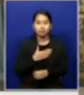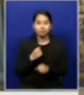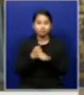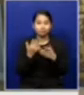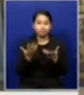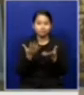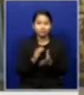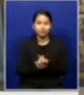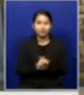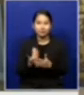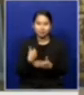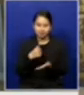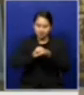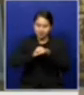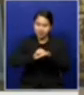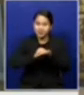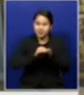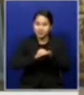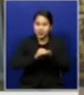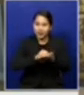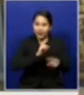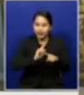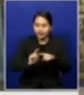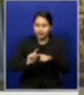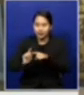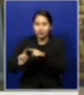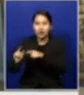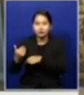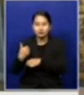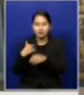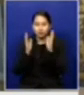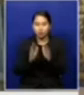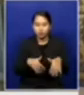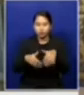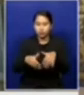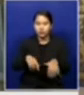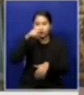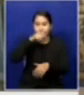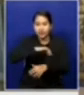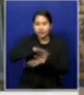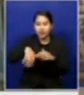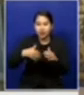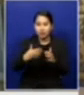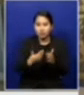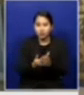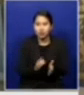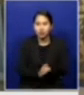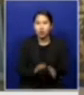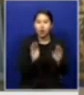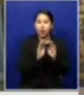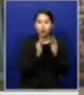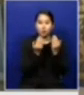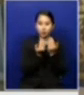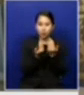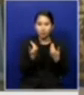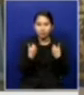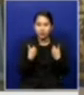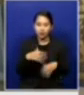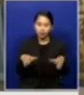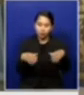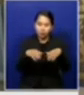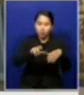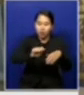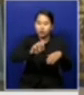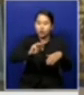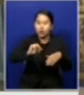มีบริการครอบคลุมประชากรทั้งประเทศตั้งแต่ระดับครอบครัวซึ่งมีอสม.ดูแล